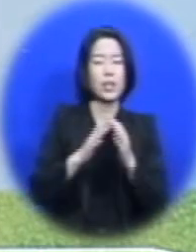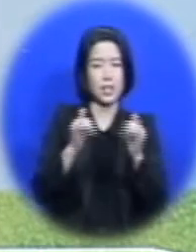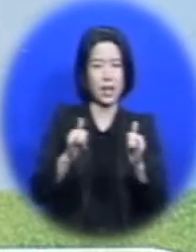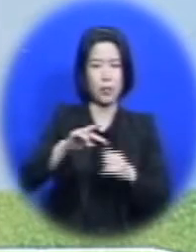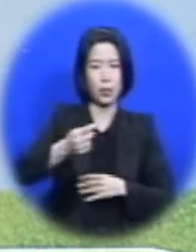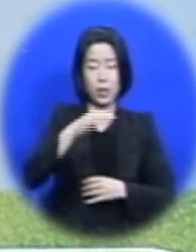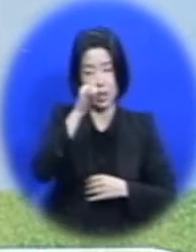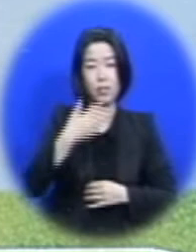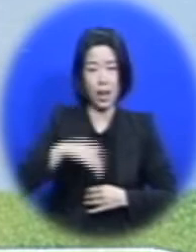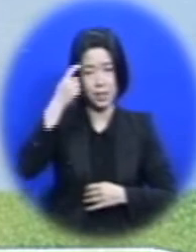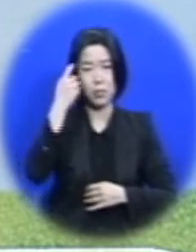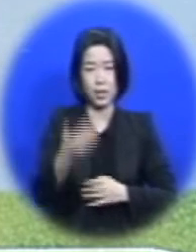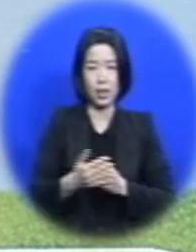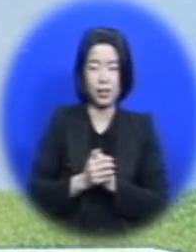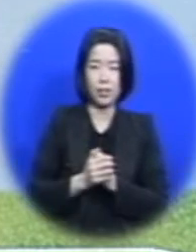아십니까